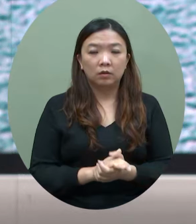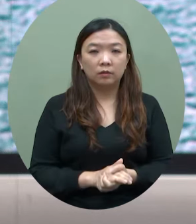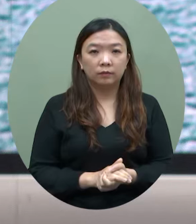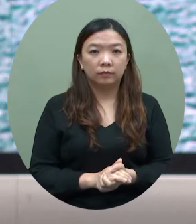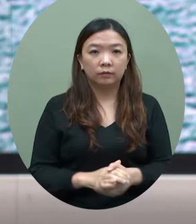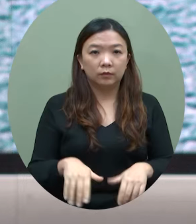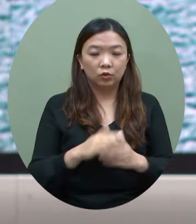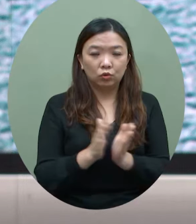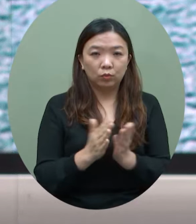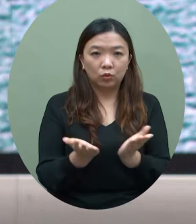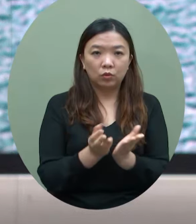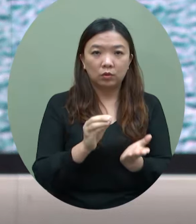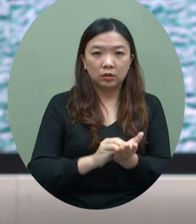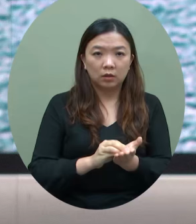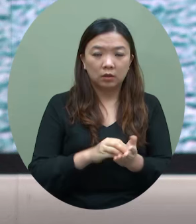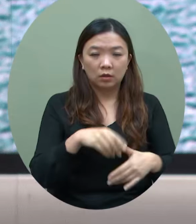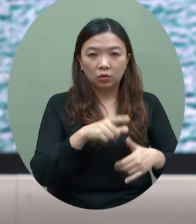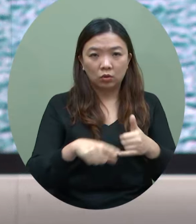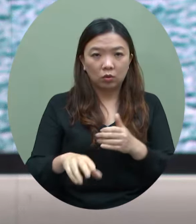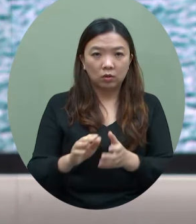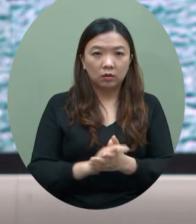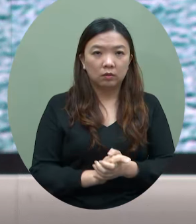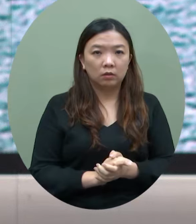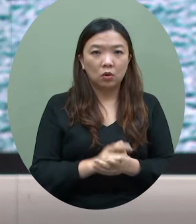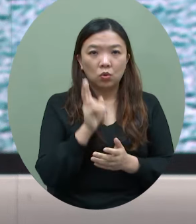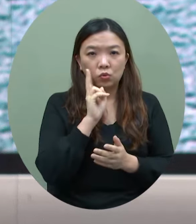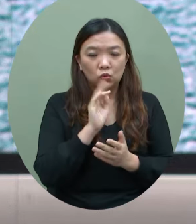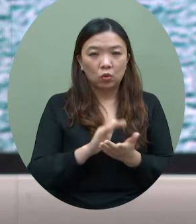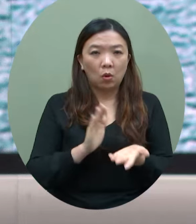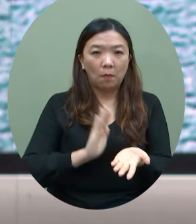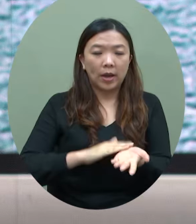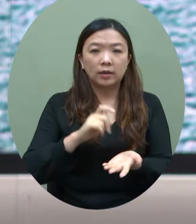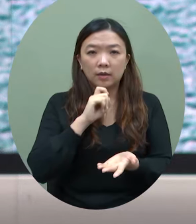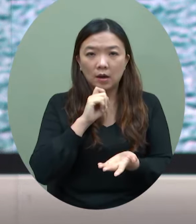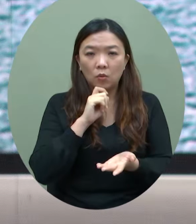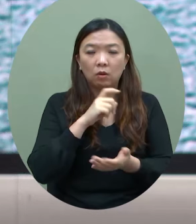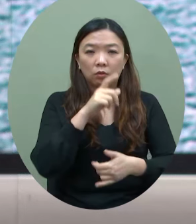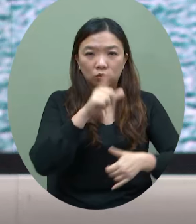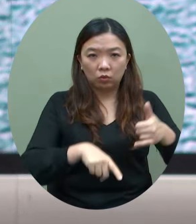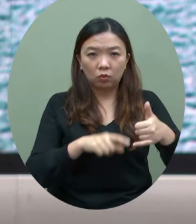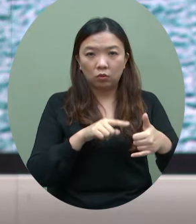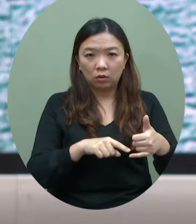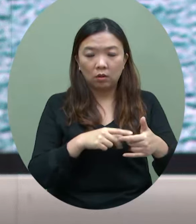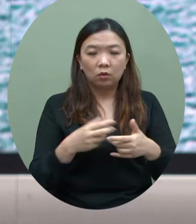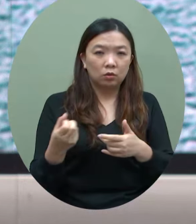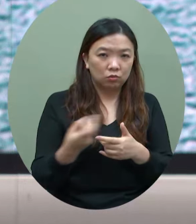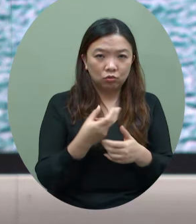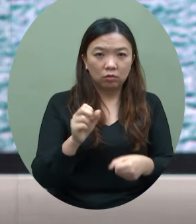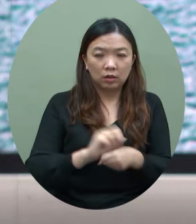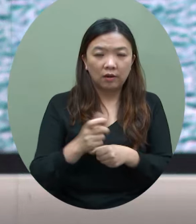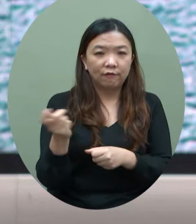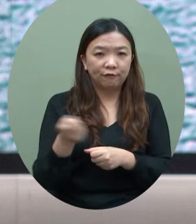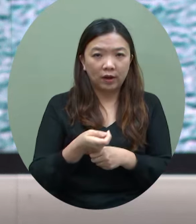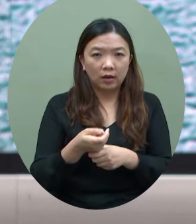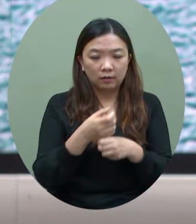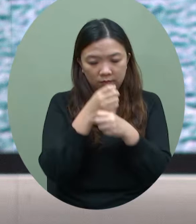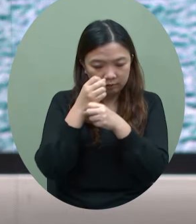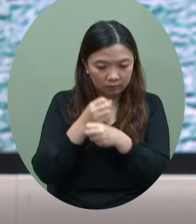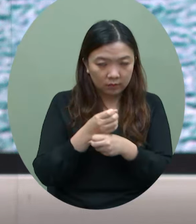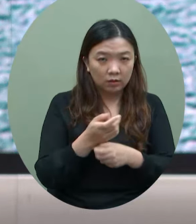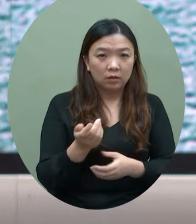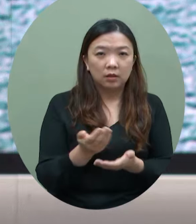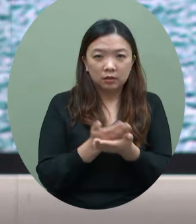確診個案咧，如果佢係有一個陽性嘅個案，咁佢就會做多一個快速測試。嗰、那個快速測試咧就